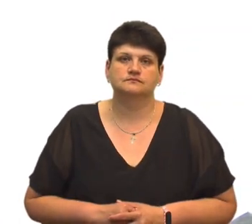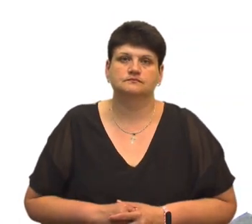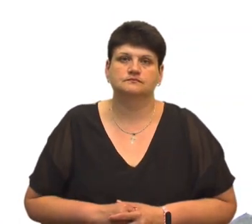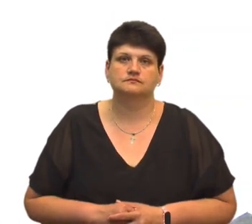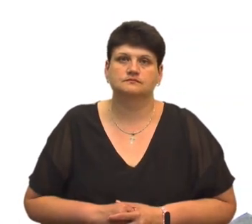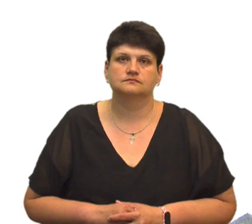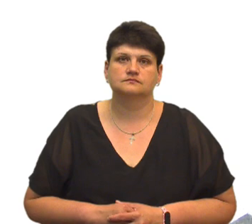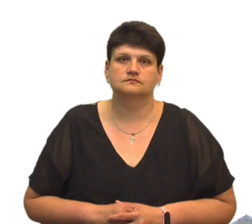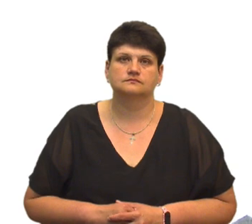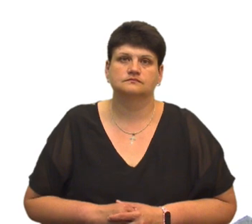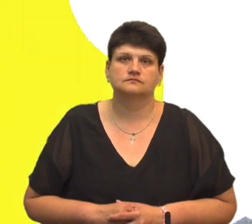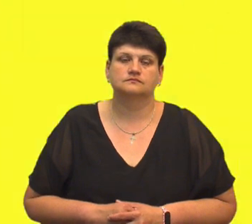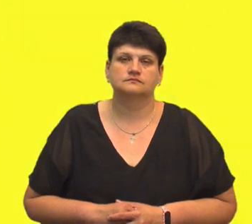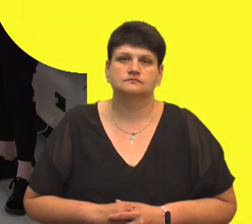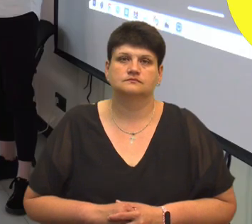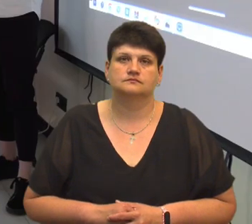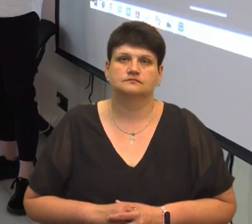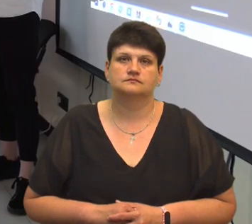Тернопіль.